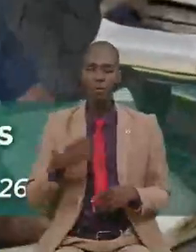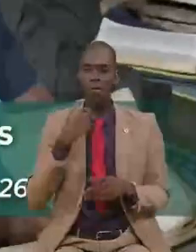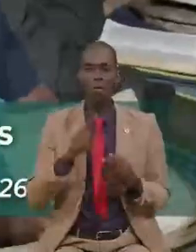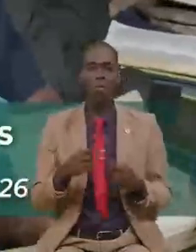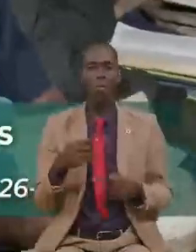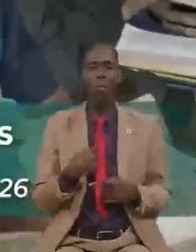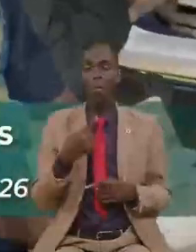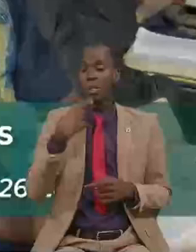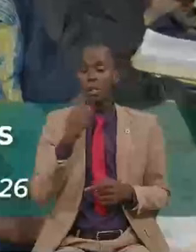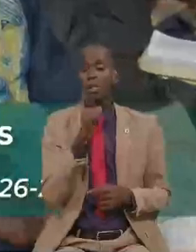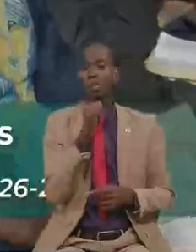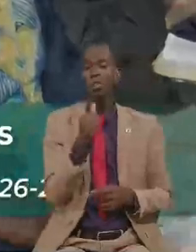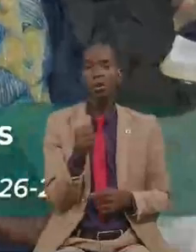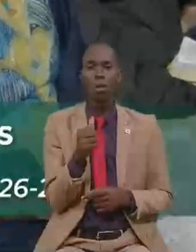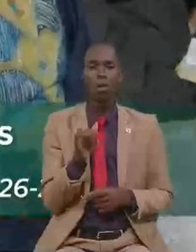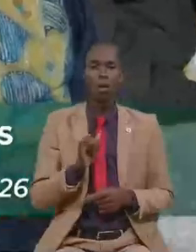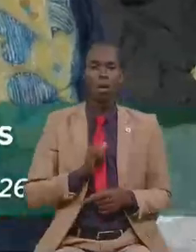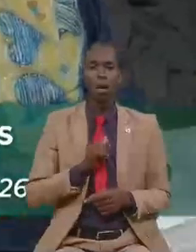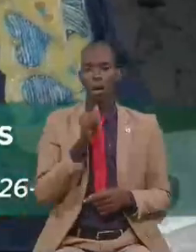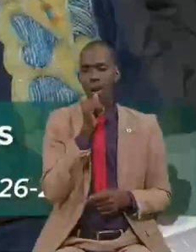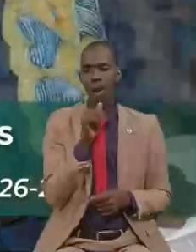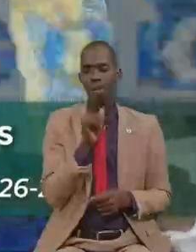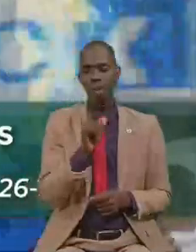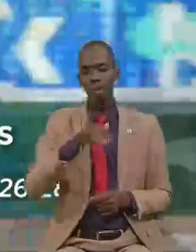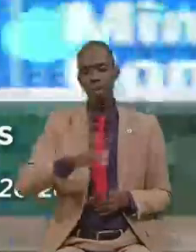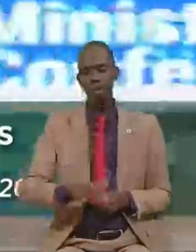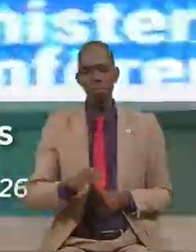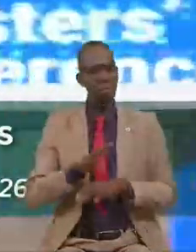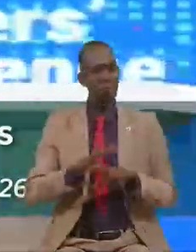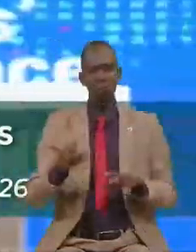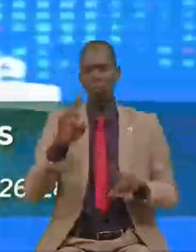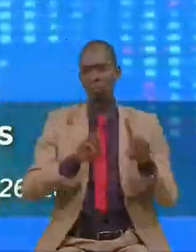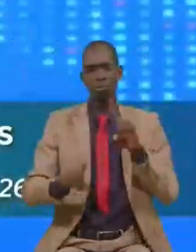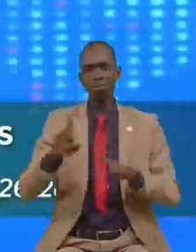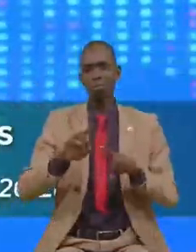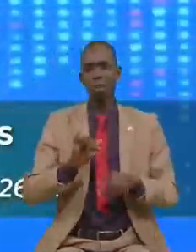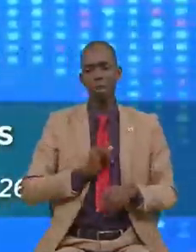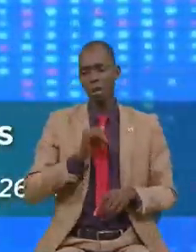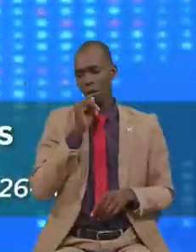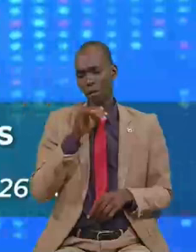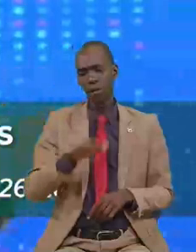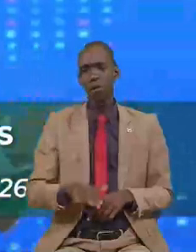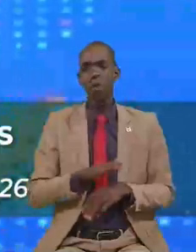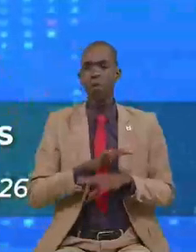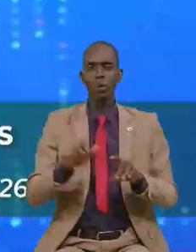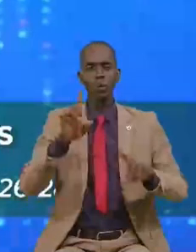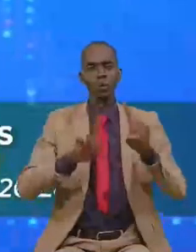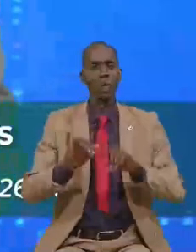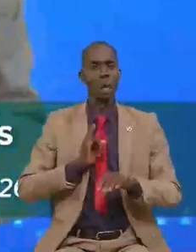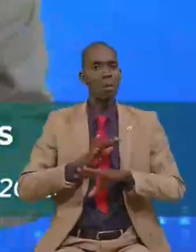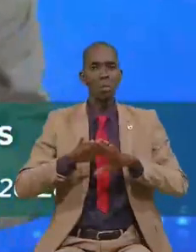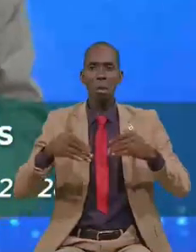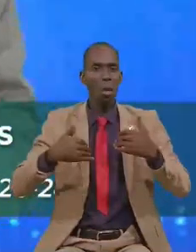Et l'Éternel me dit, ne dis pas, je suis un enfant. Ne dis pas, je n'ai pas l'expérience. Ne dis pas,